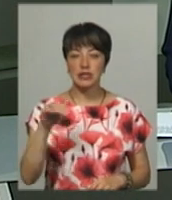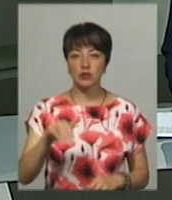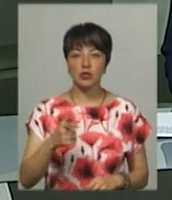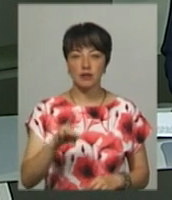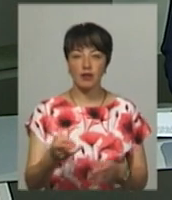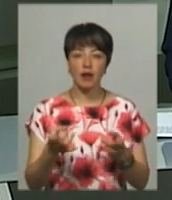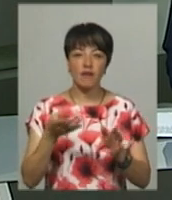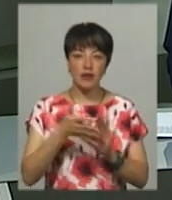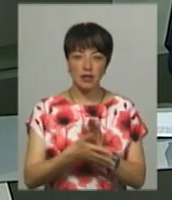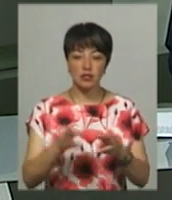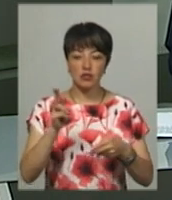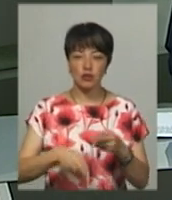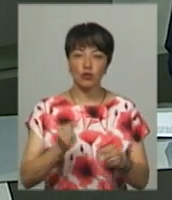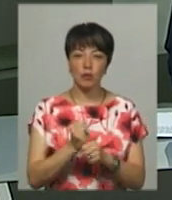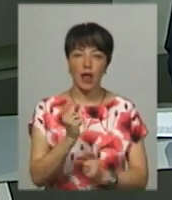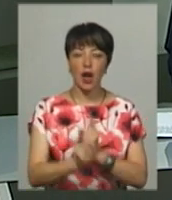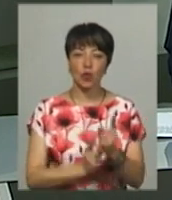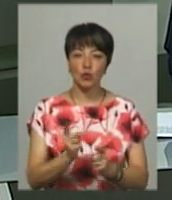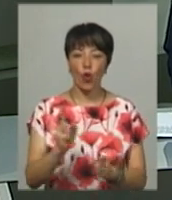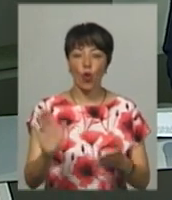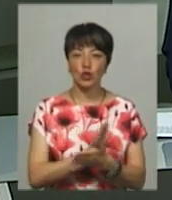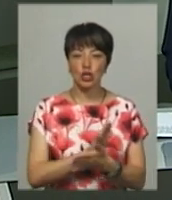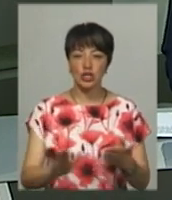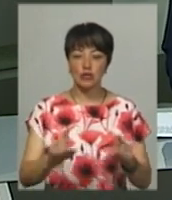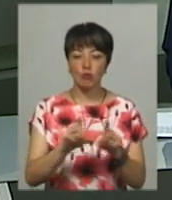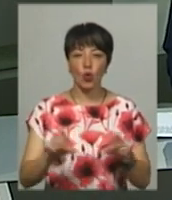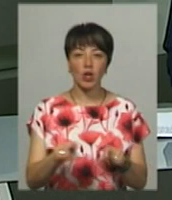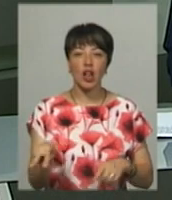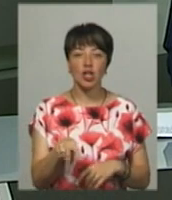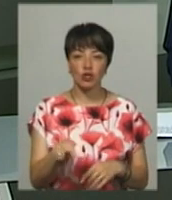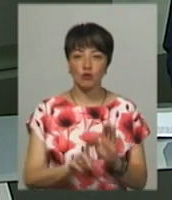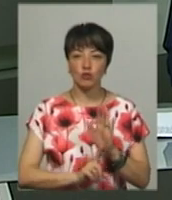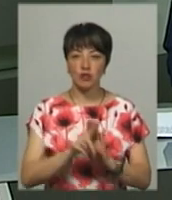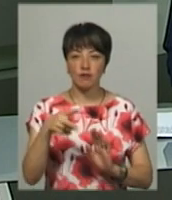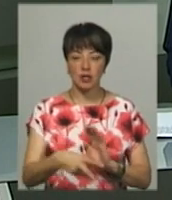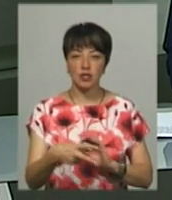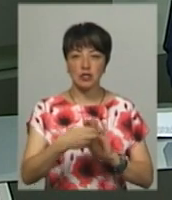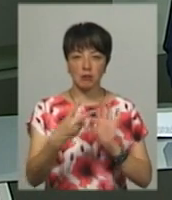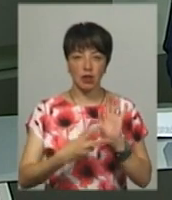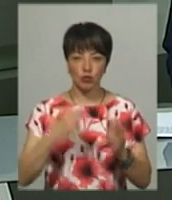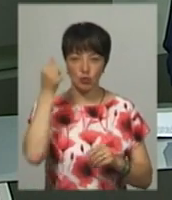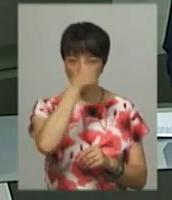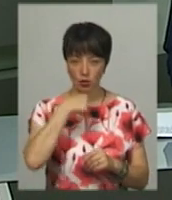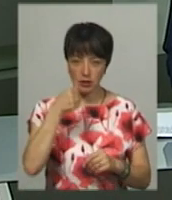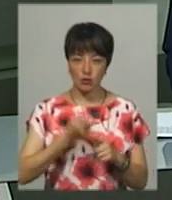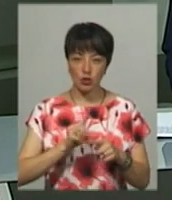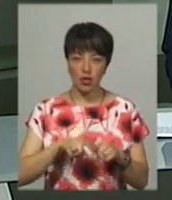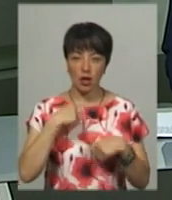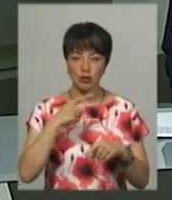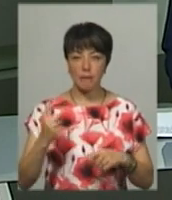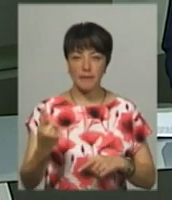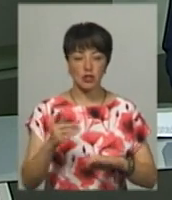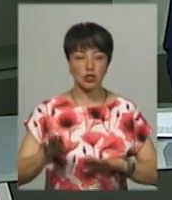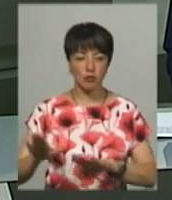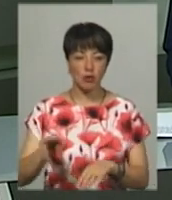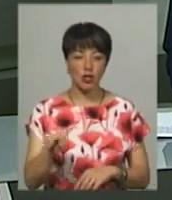1 133 000 гривень витратять на завершення робіт з реконструкції очисних споруд у Летичеві, яке розпочали у 2017 році. Про це каже перший